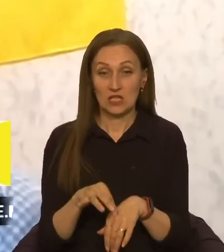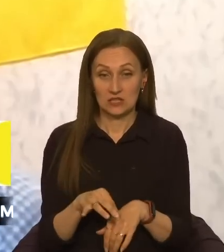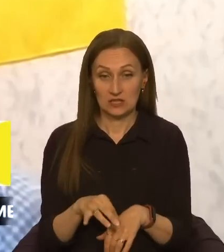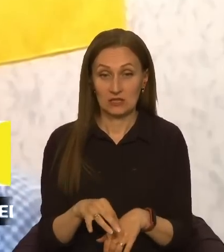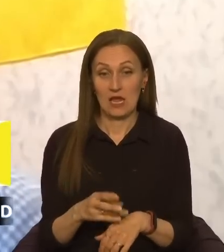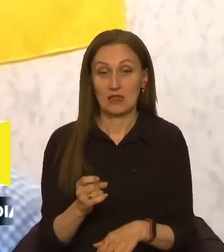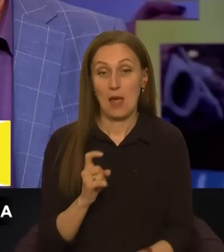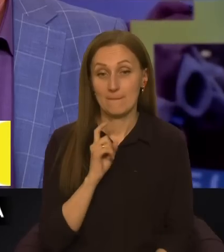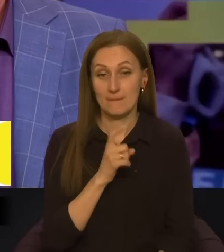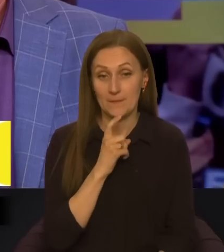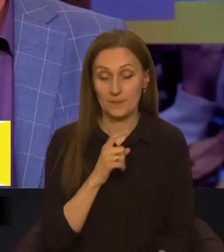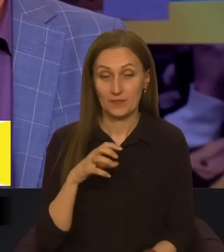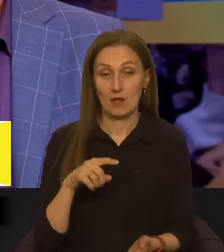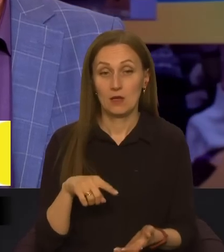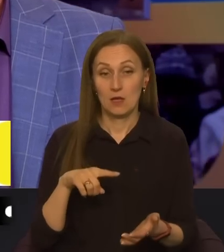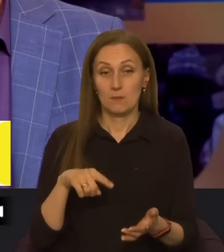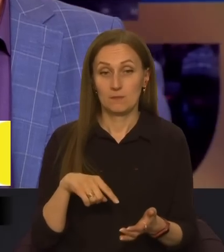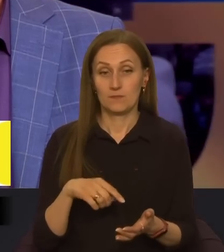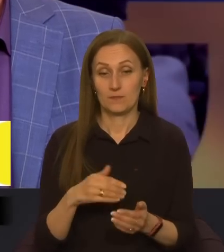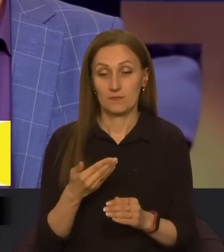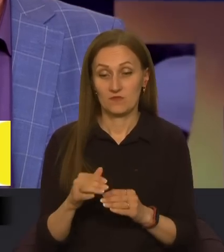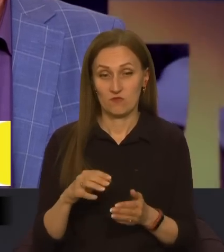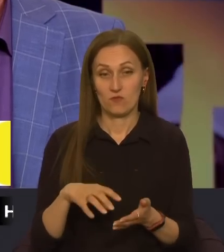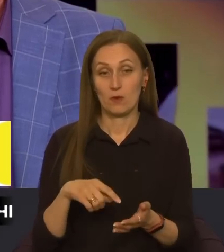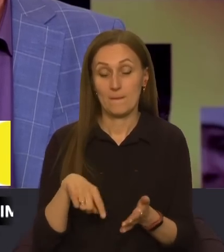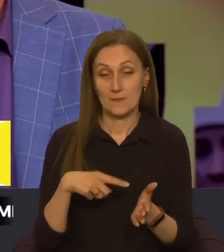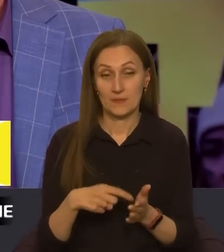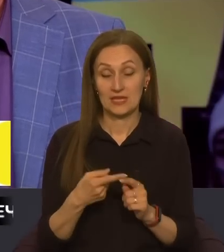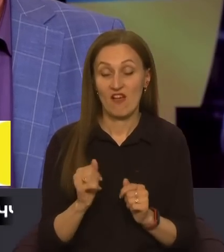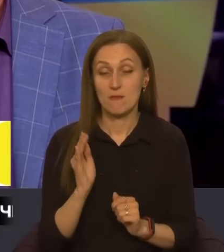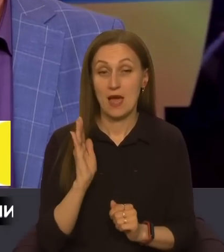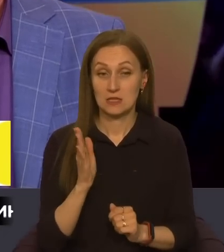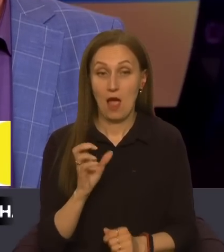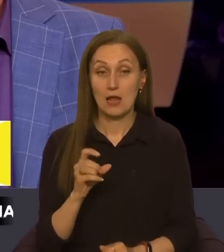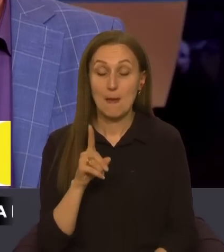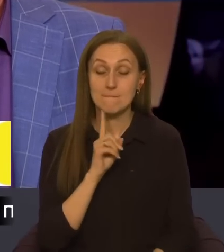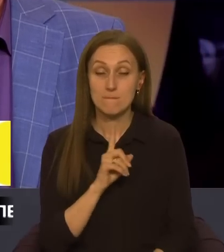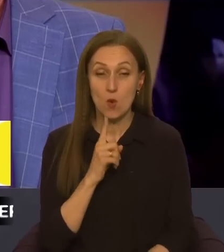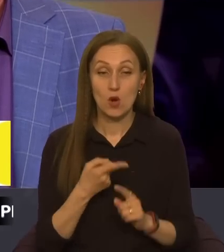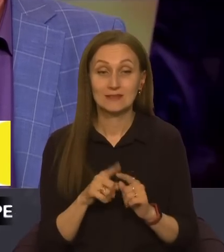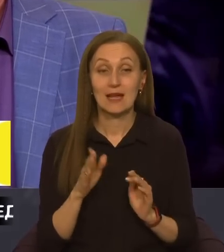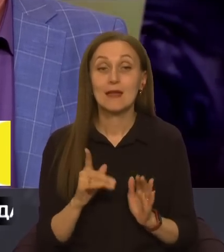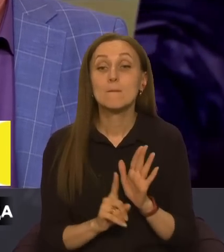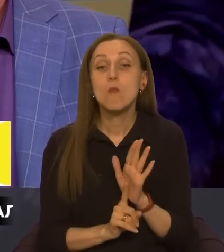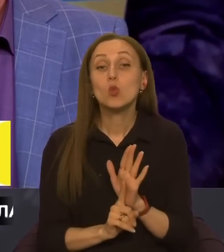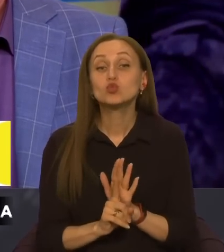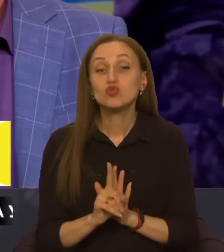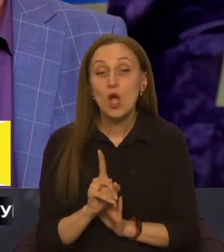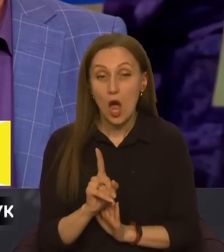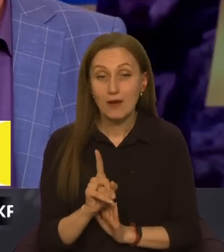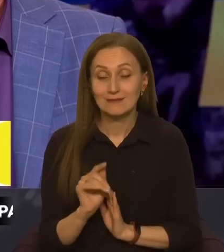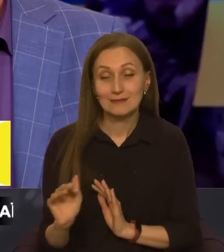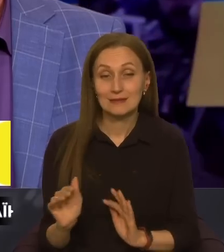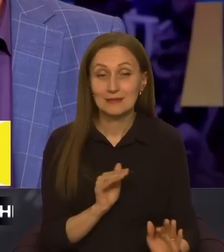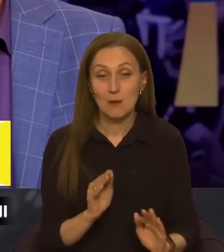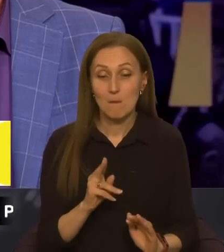на північний сектор міста. Це в перспективі. Але поки що це тільки початок дій